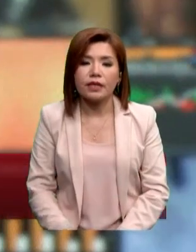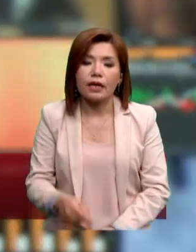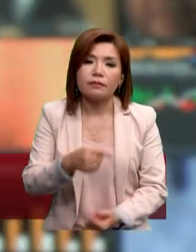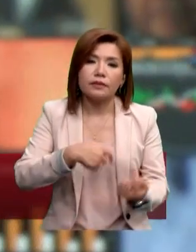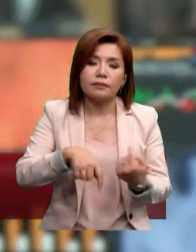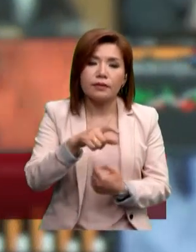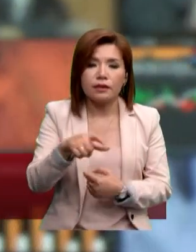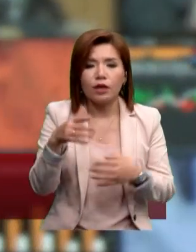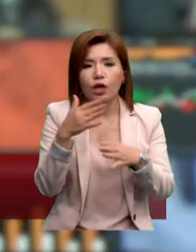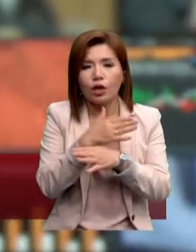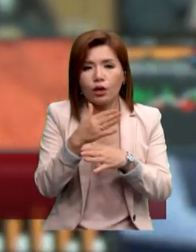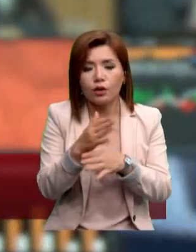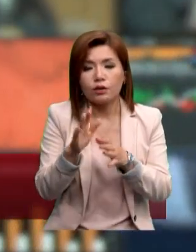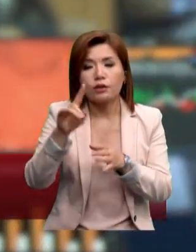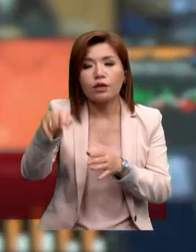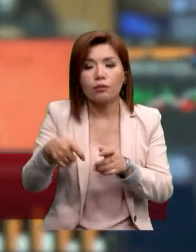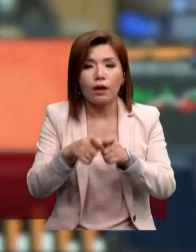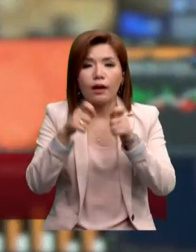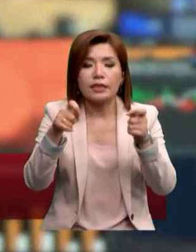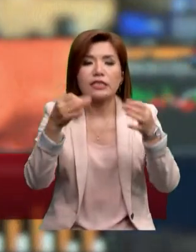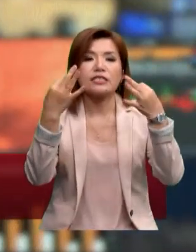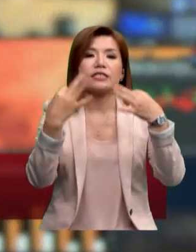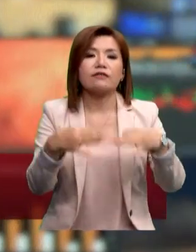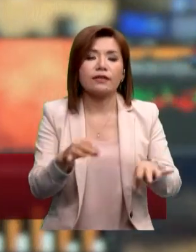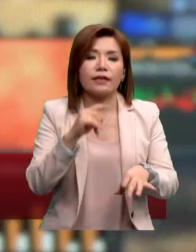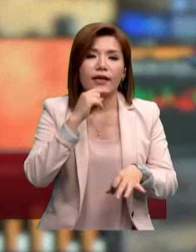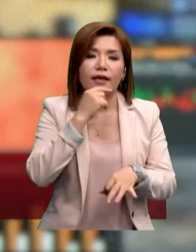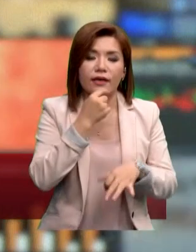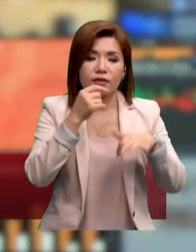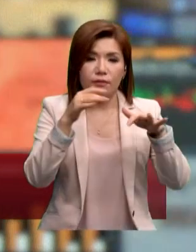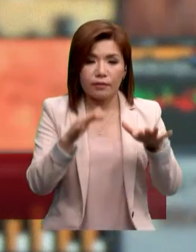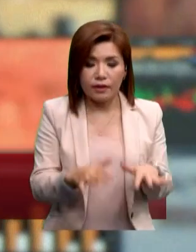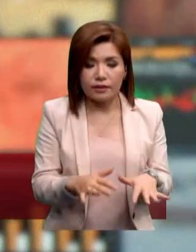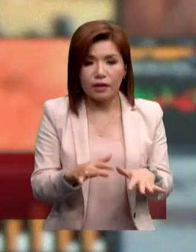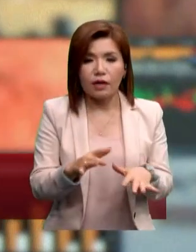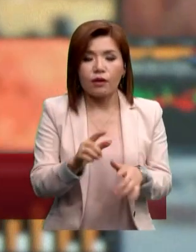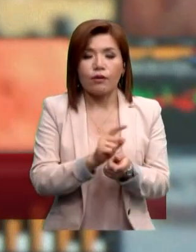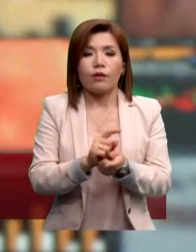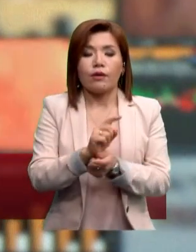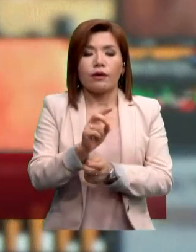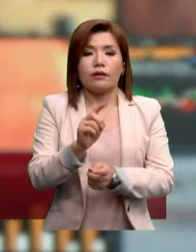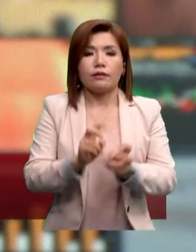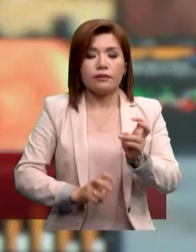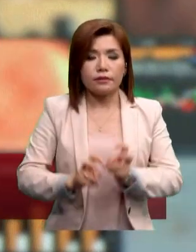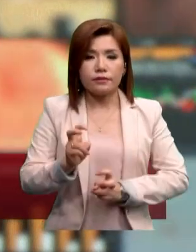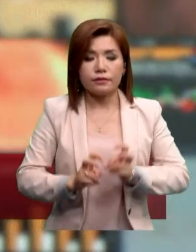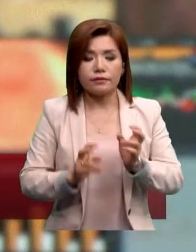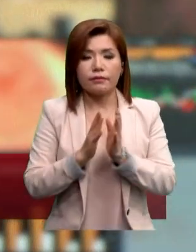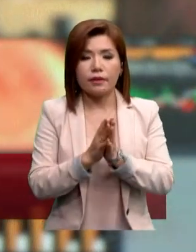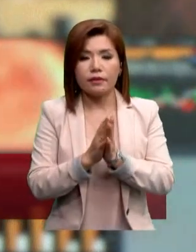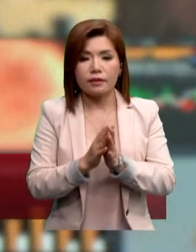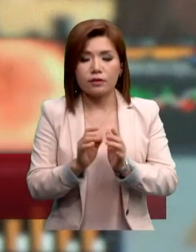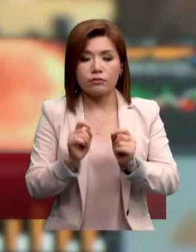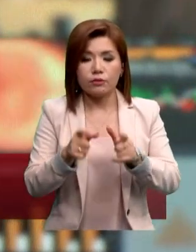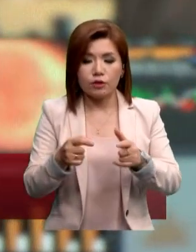Бизнесмены и экологи требуют открыть в стране свободные экономические зоны для участников переработки вторичного сырья. Они также предлагают